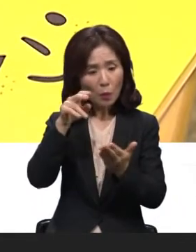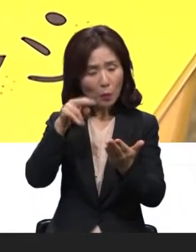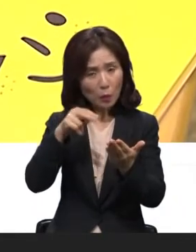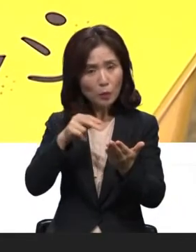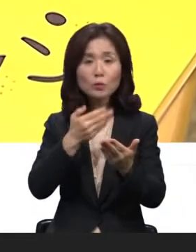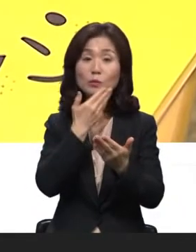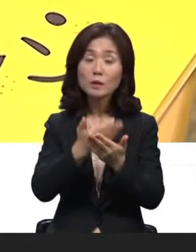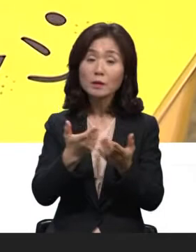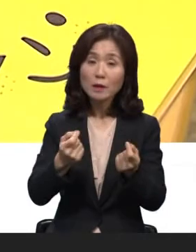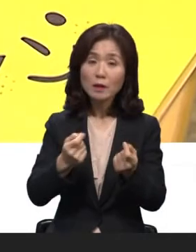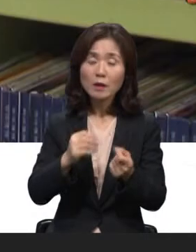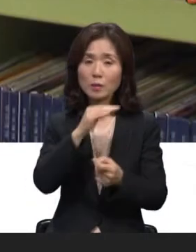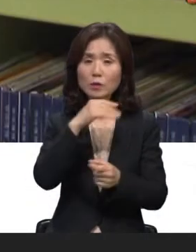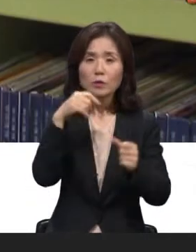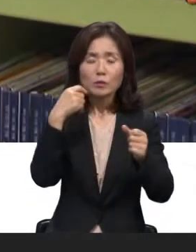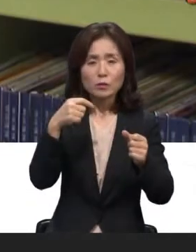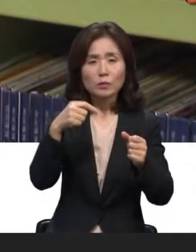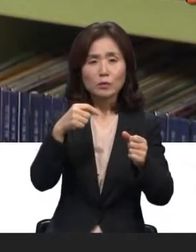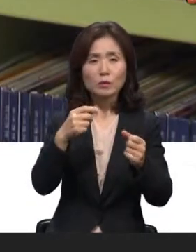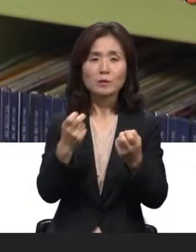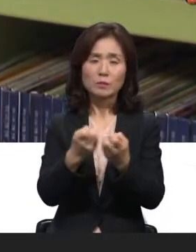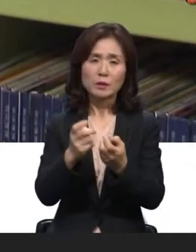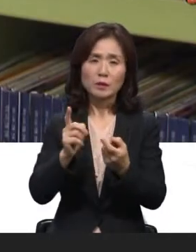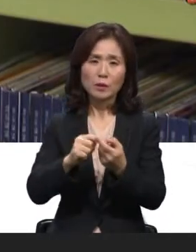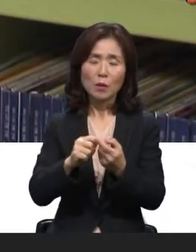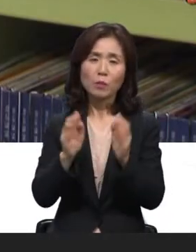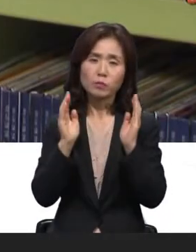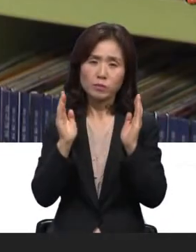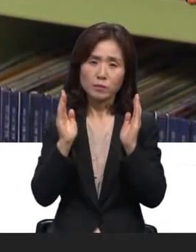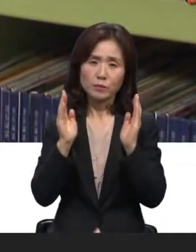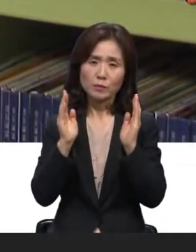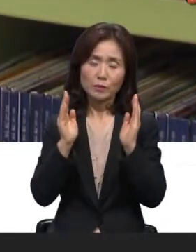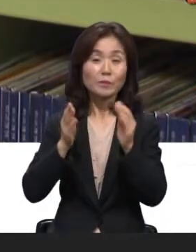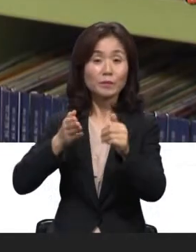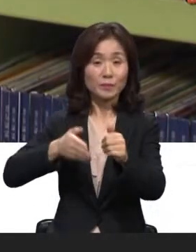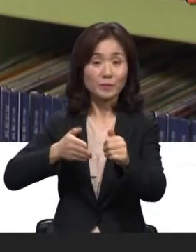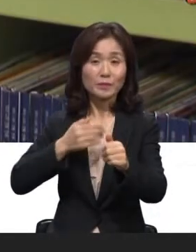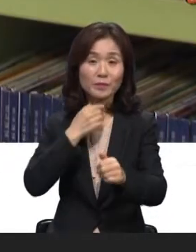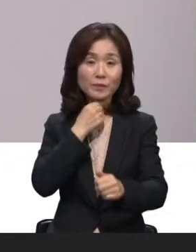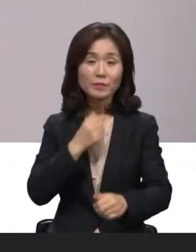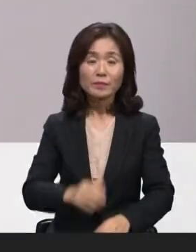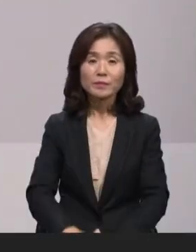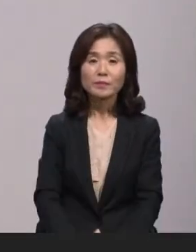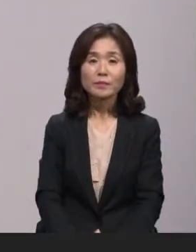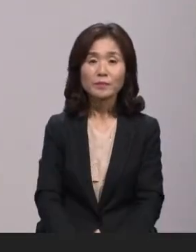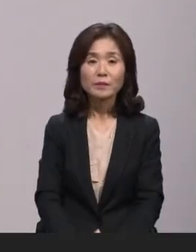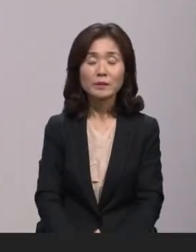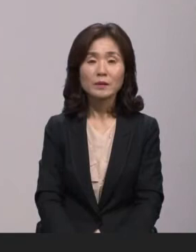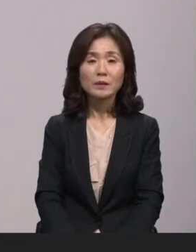중요하고요. 올바른 훈육 방법에 대해서도 공부하는 부분을 좀 요청드리고 싶습니다. 네,